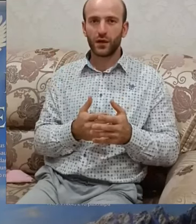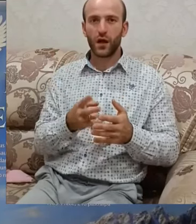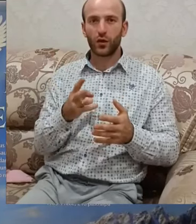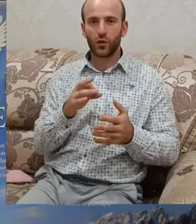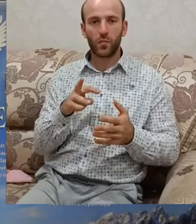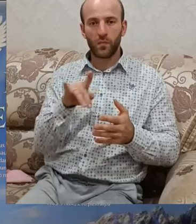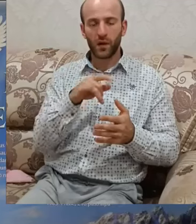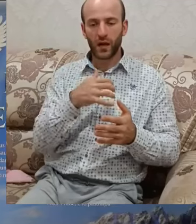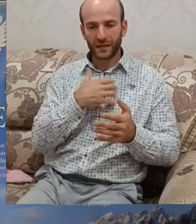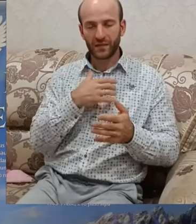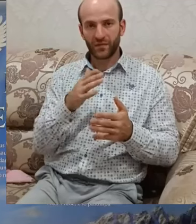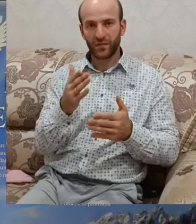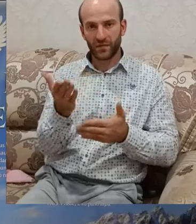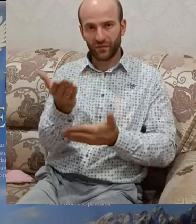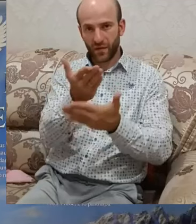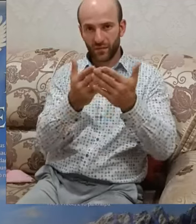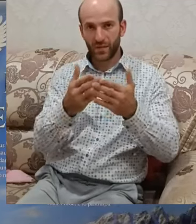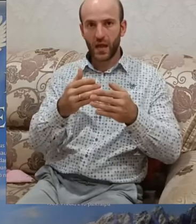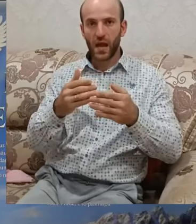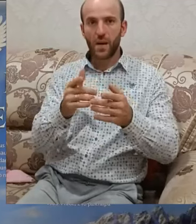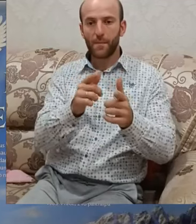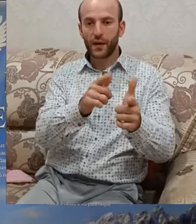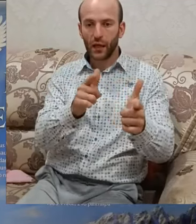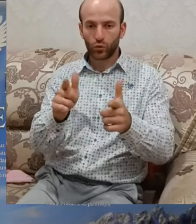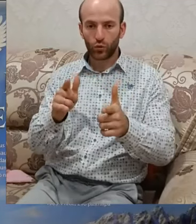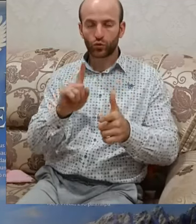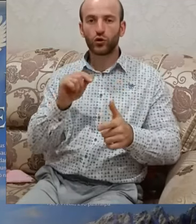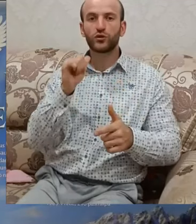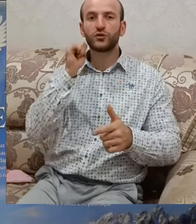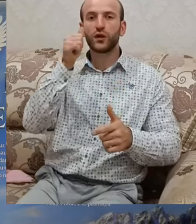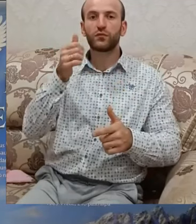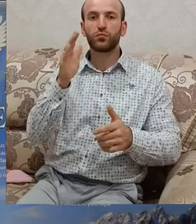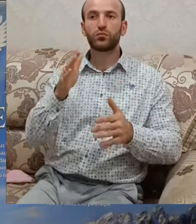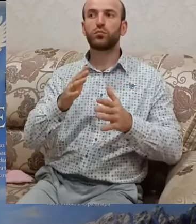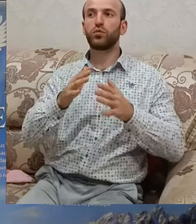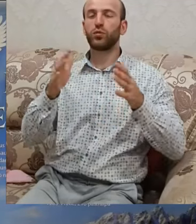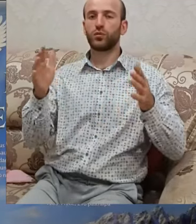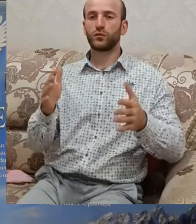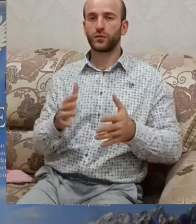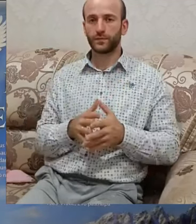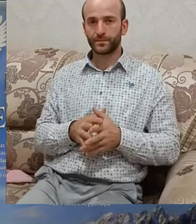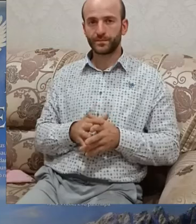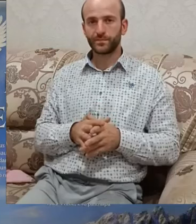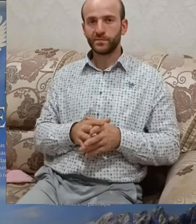мы приготавливаем путь на завтра.